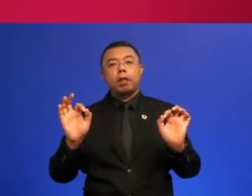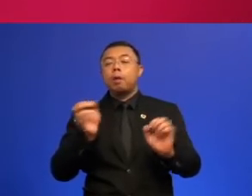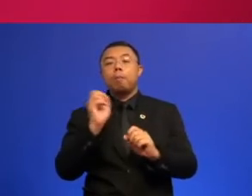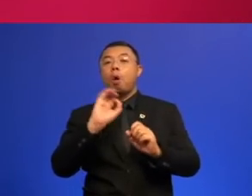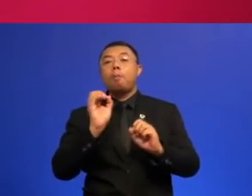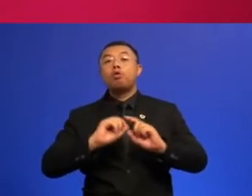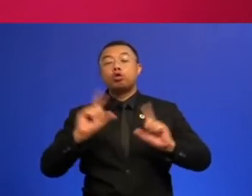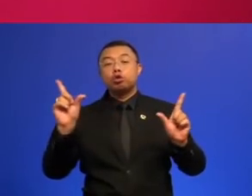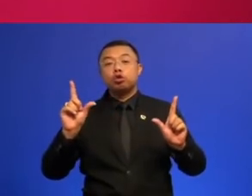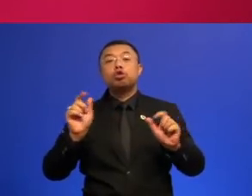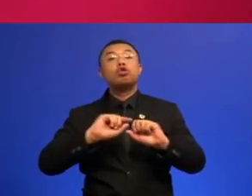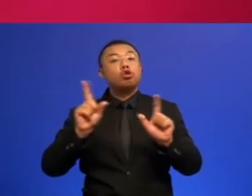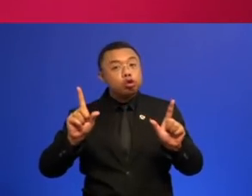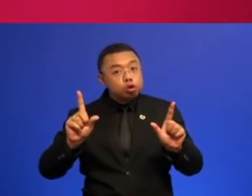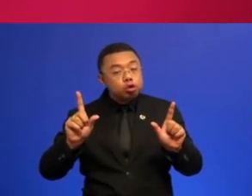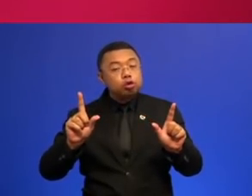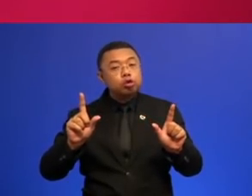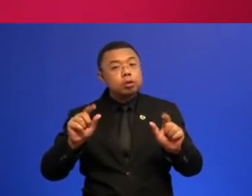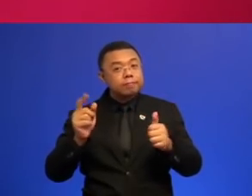Belum lulus, lulus dulu.